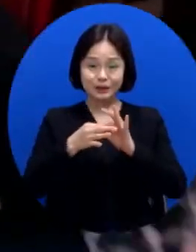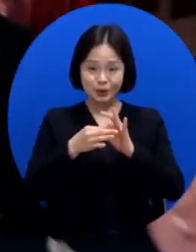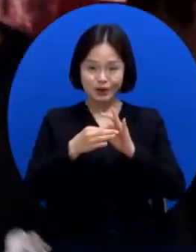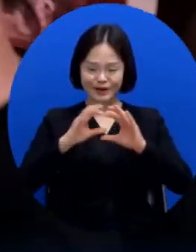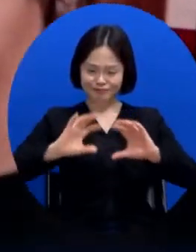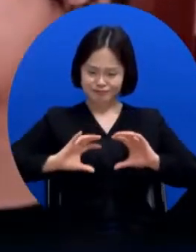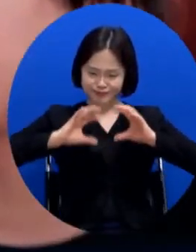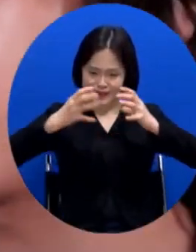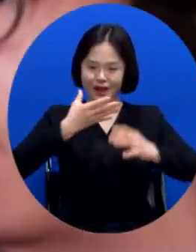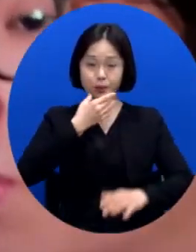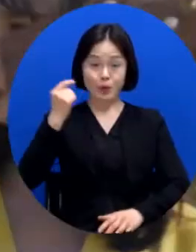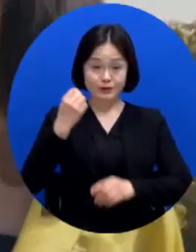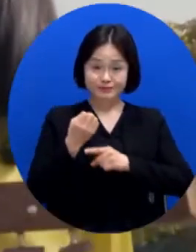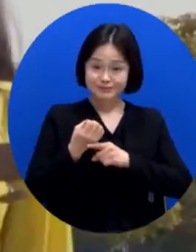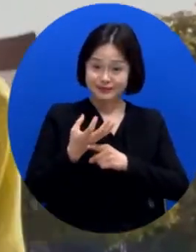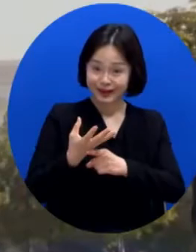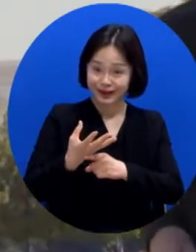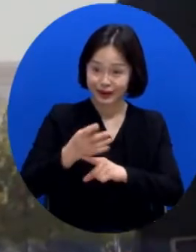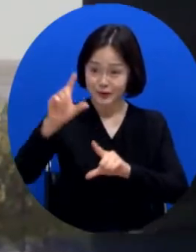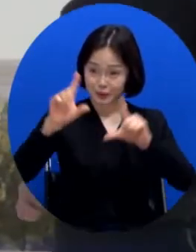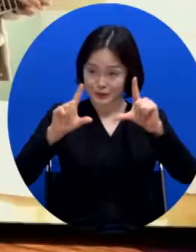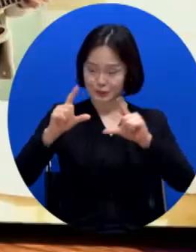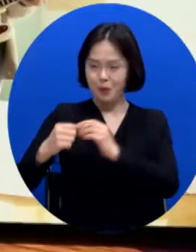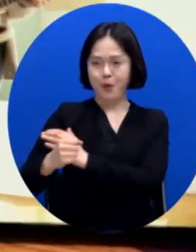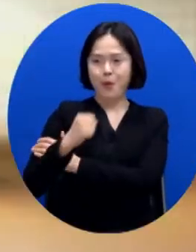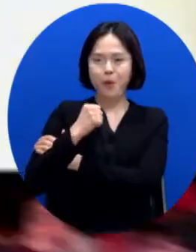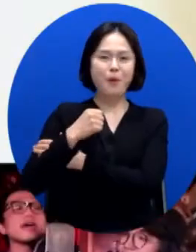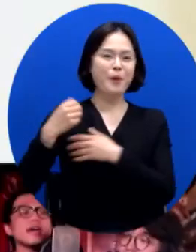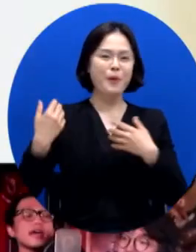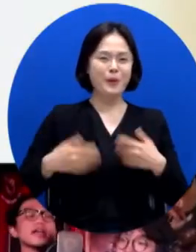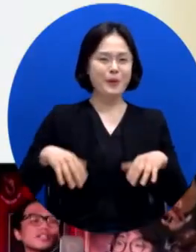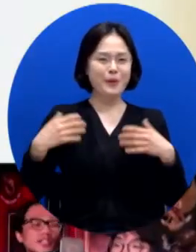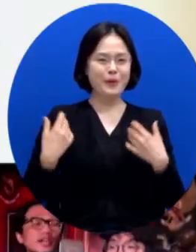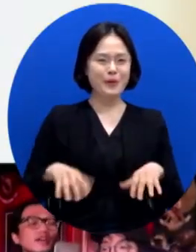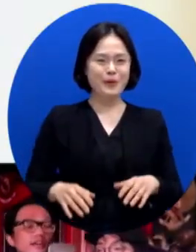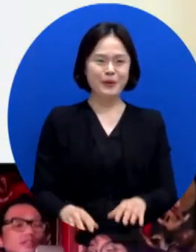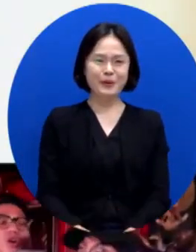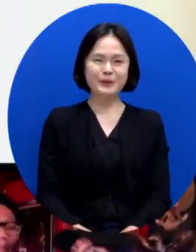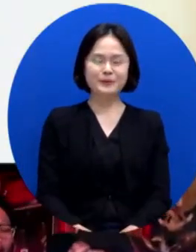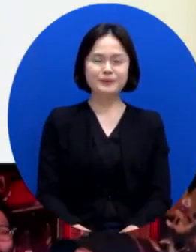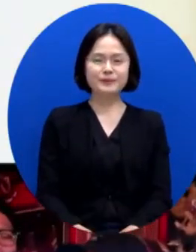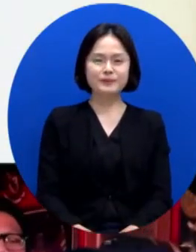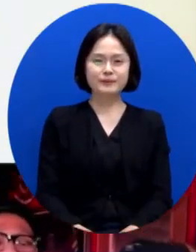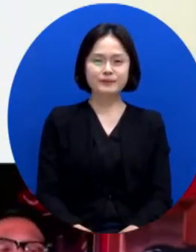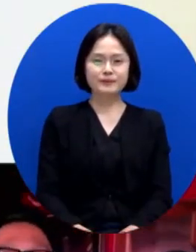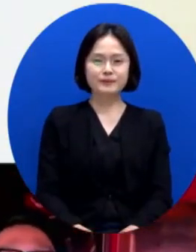크리스천 밴드의 활약이 이어지고 있습니다. 필리핀 마닐라에서 CTS 뉴스 윤유열입니다.